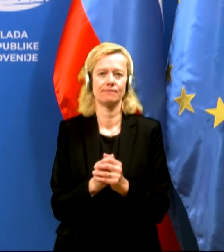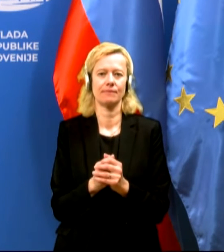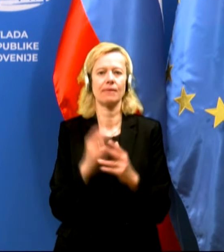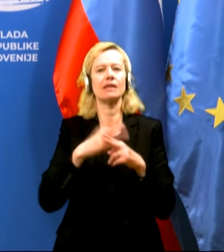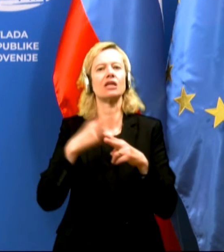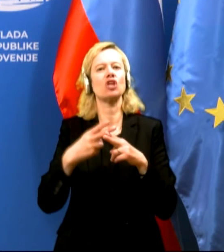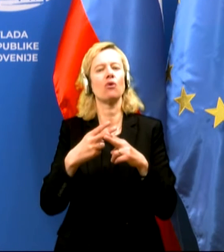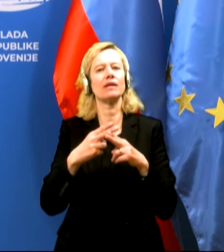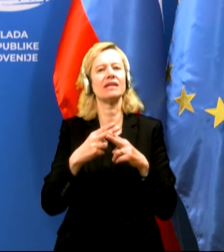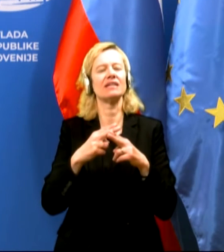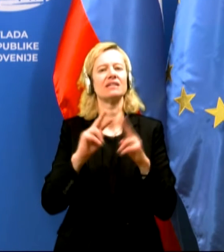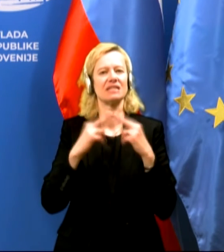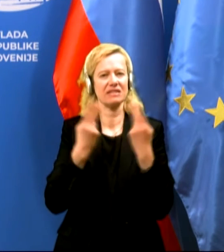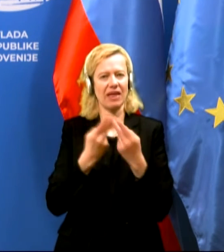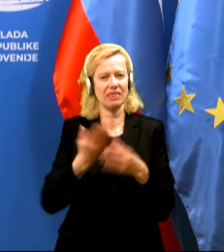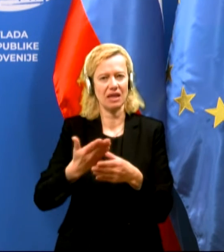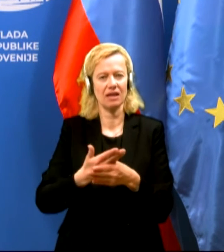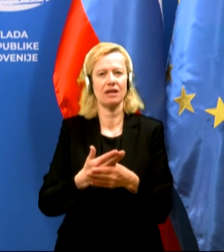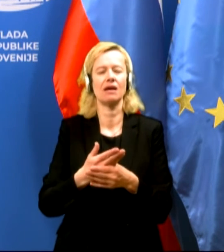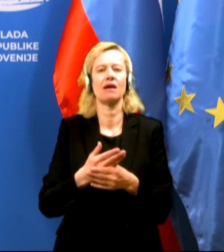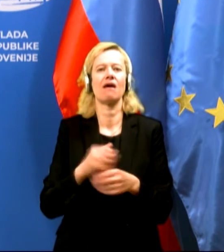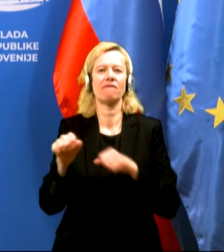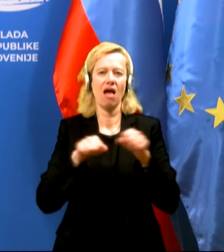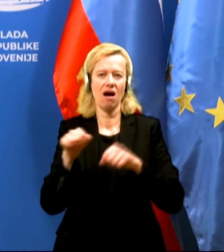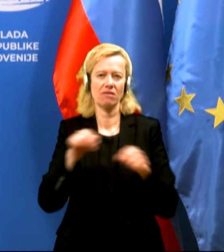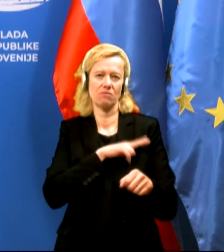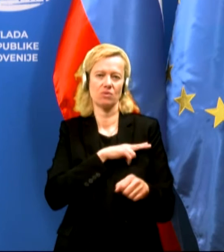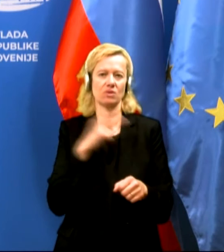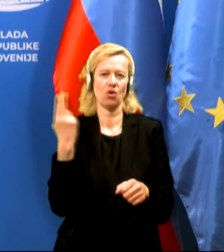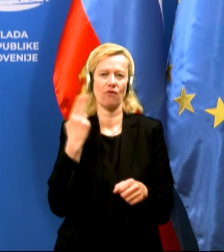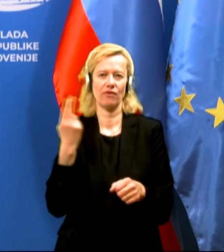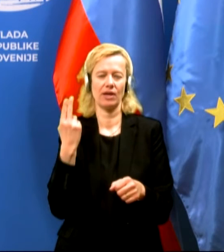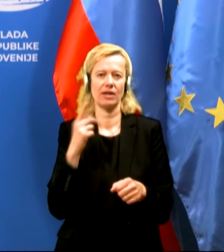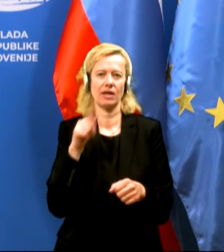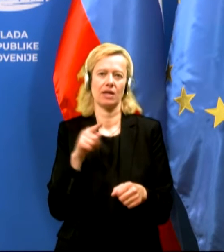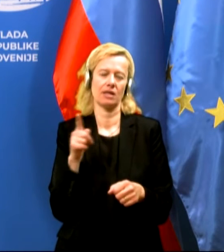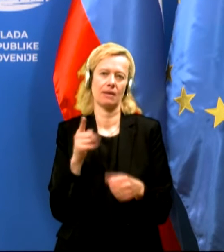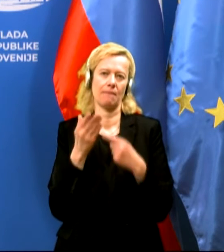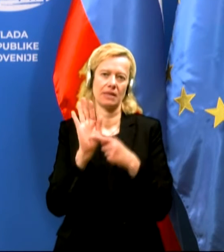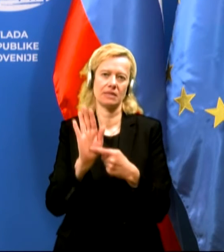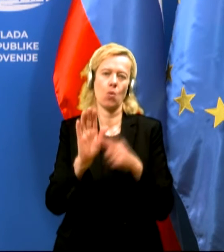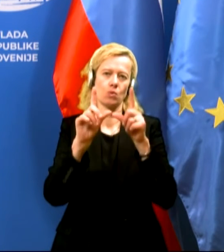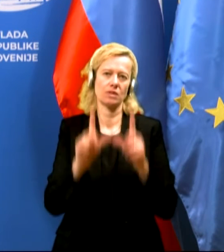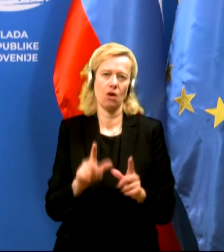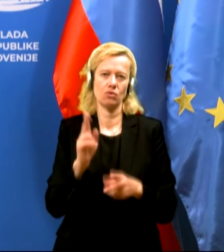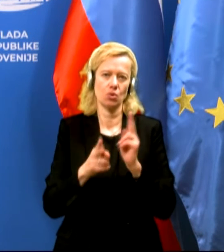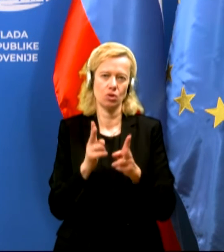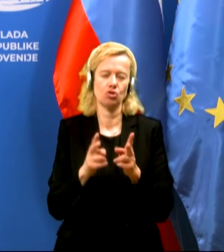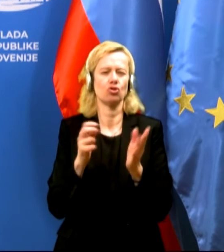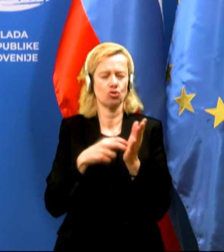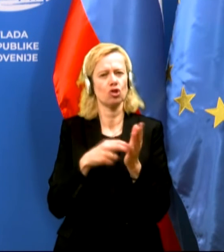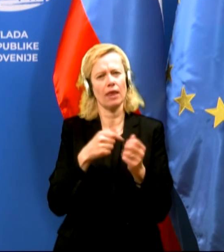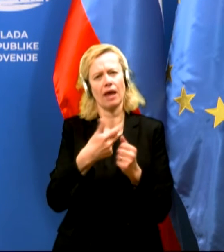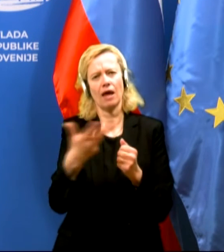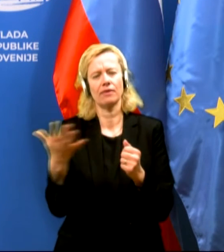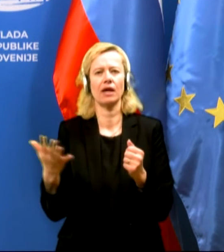državni svetniki, vlada Republike Slovenije in predstavniki ustavnega sodišča in še nekateri